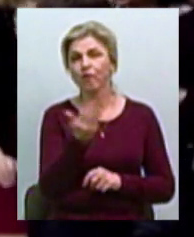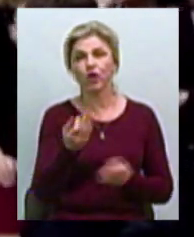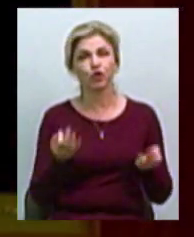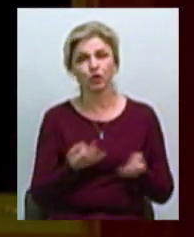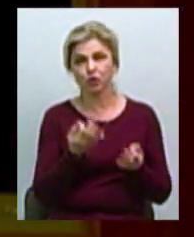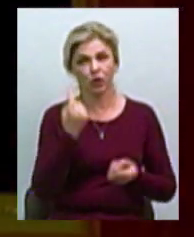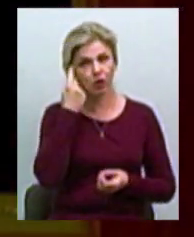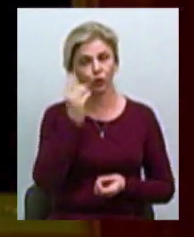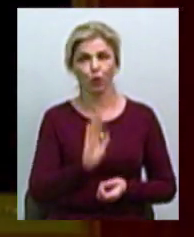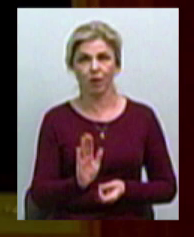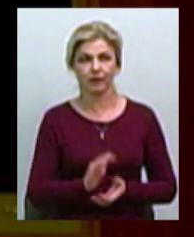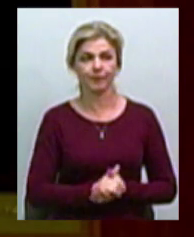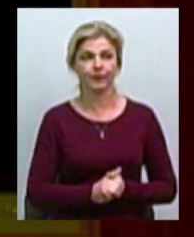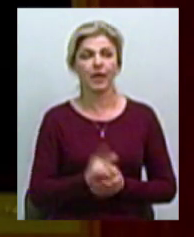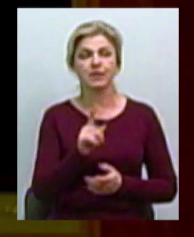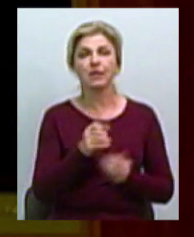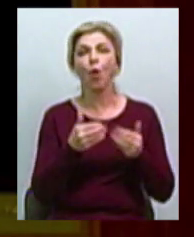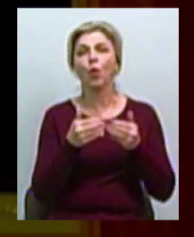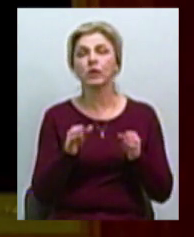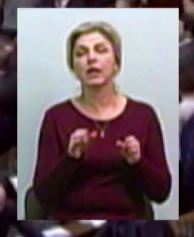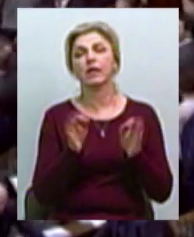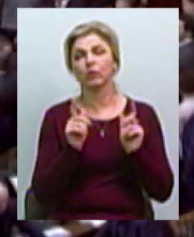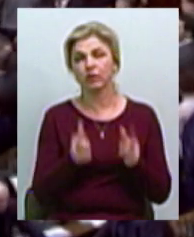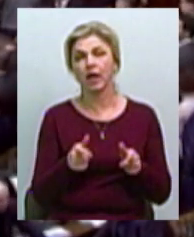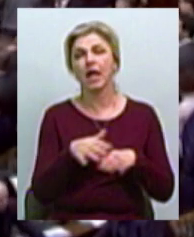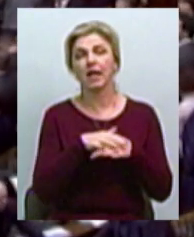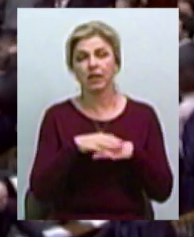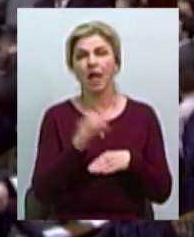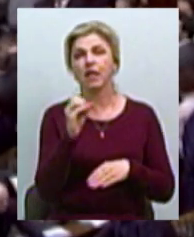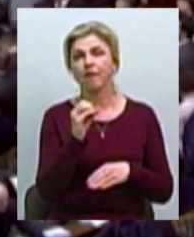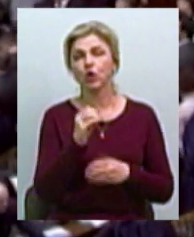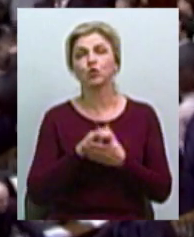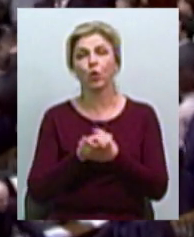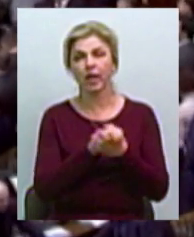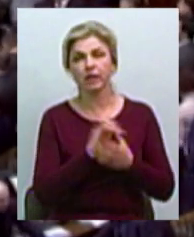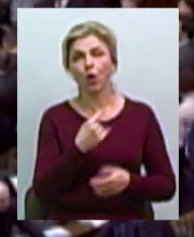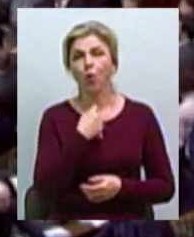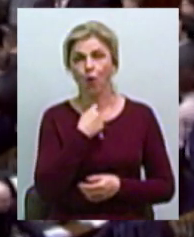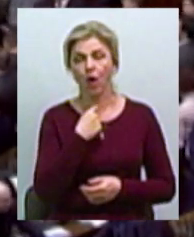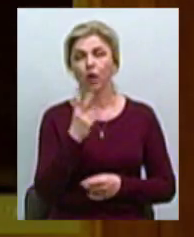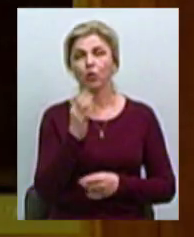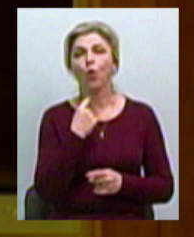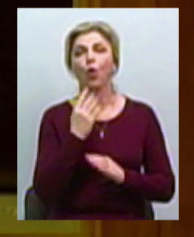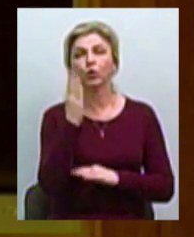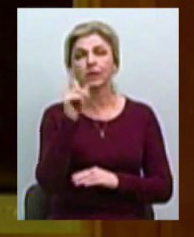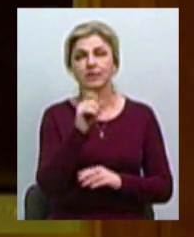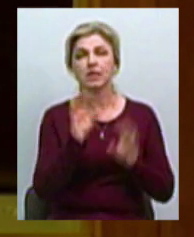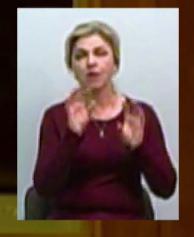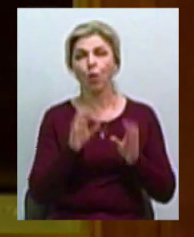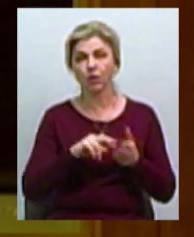надумали? За відкритий ринок землі виступили «Європейська солідарність» та «Голос». Однак голосувати за ті законопроєкти, які є